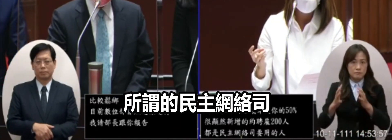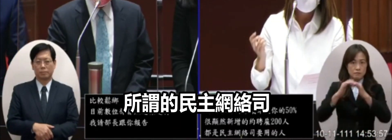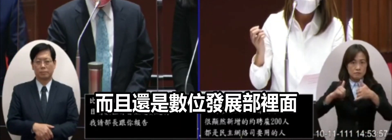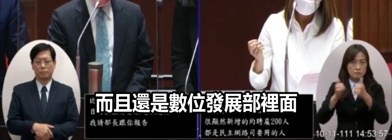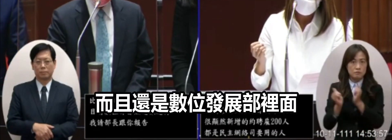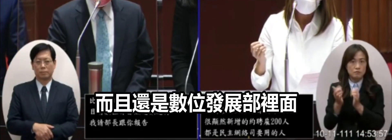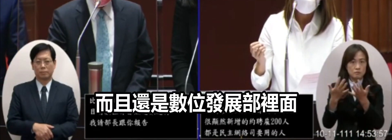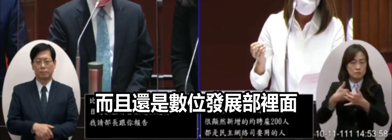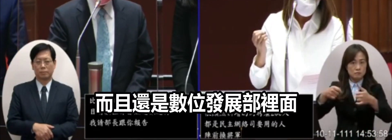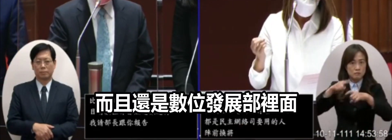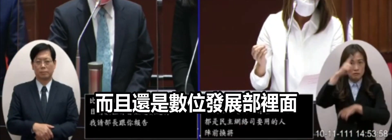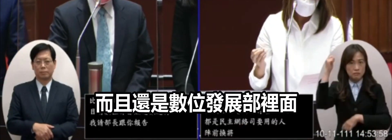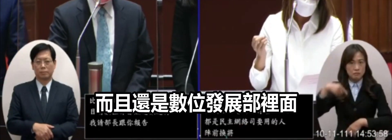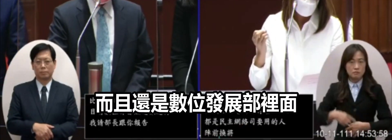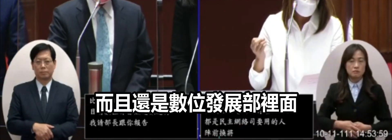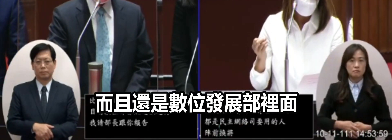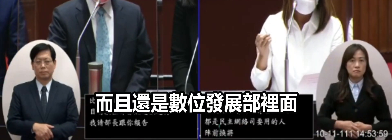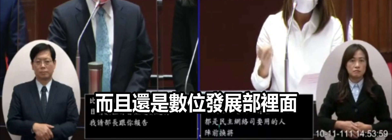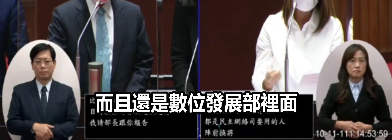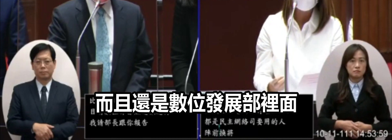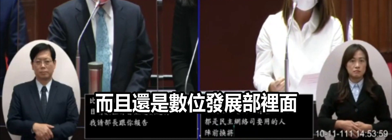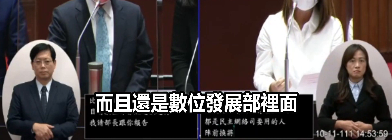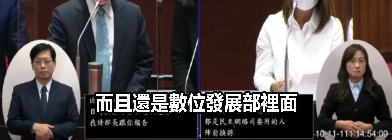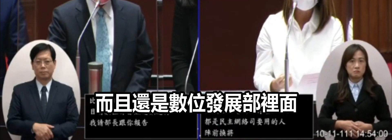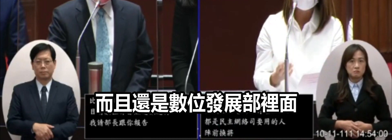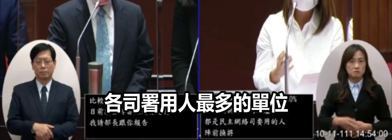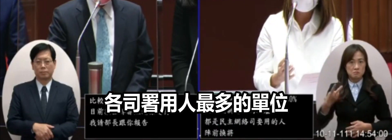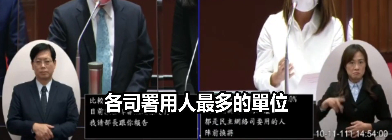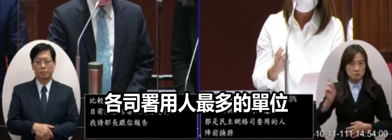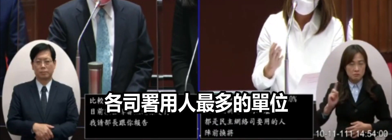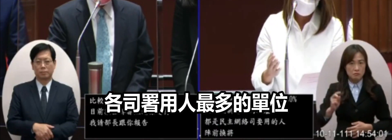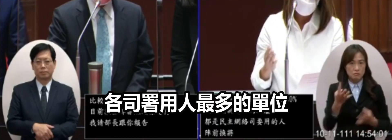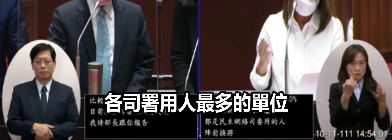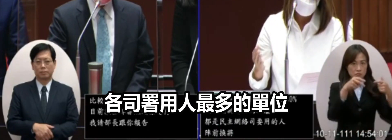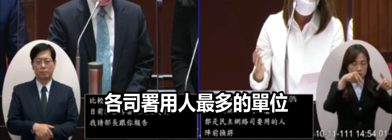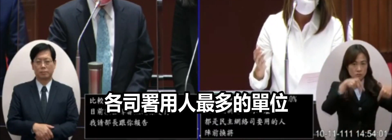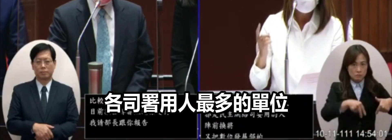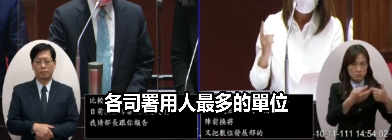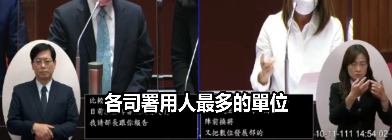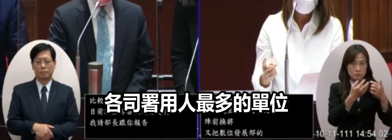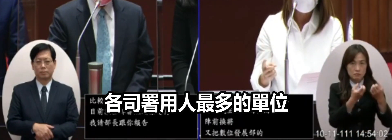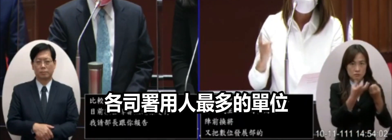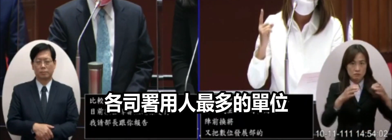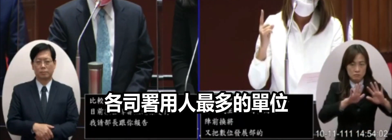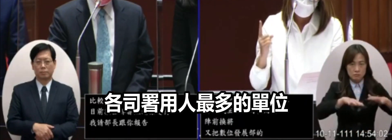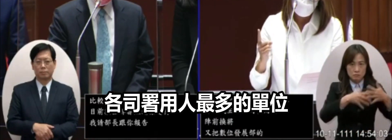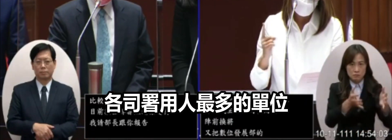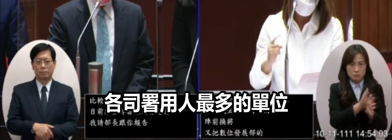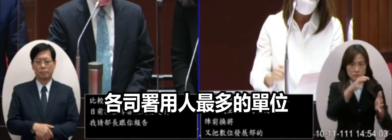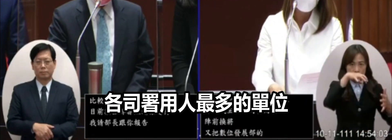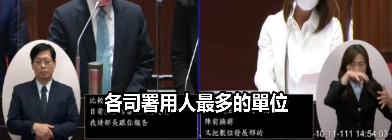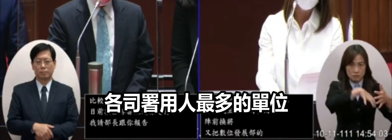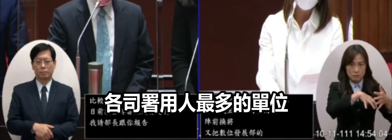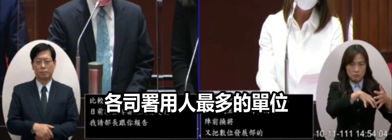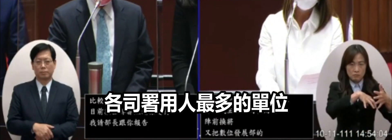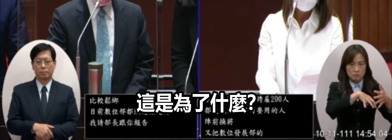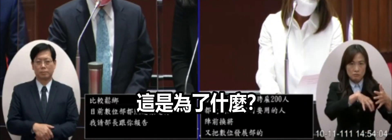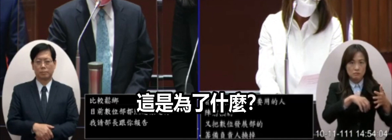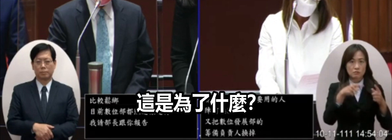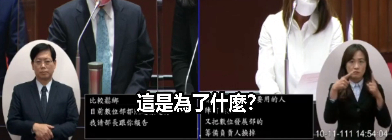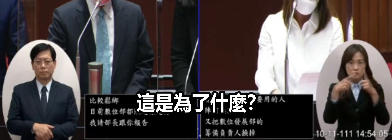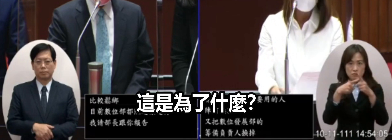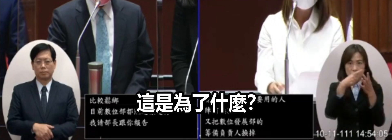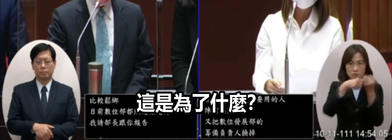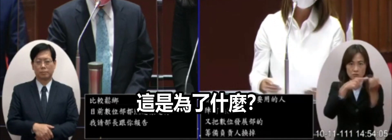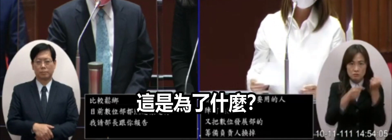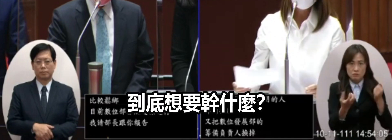司，而且还是数位发展部里面各司属用人最多的单位。这